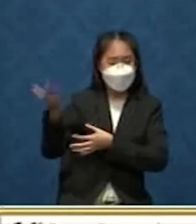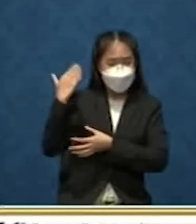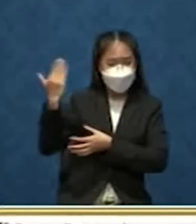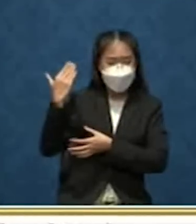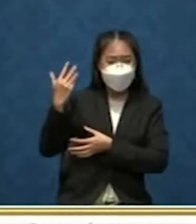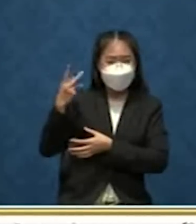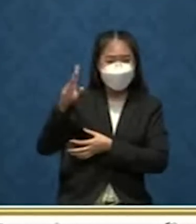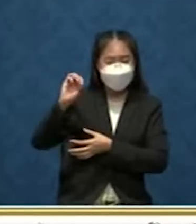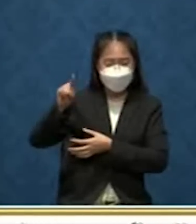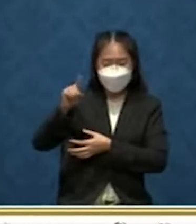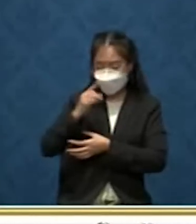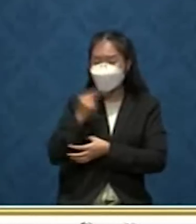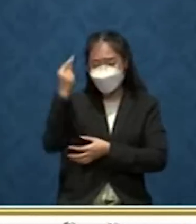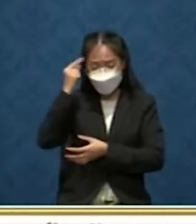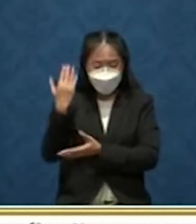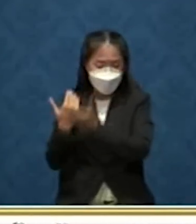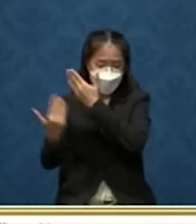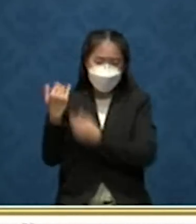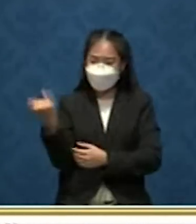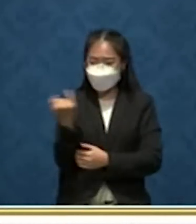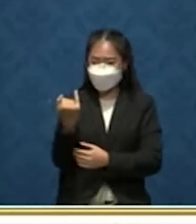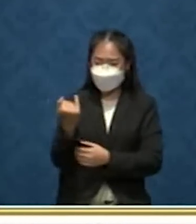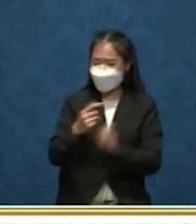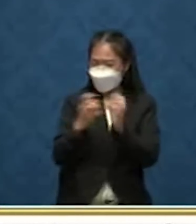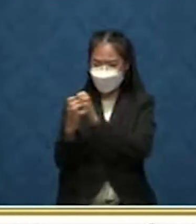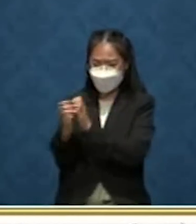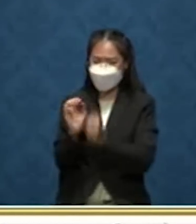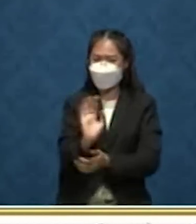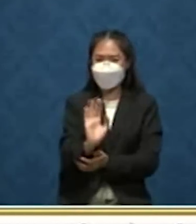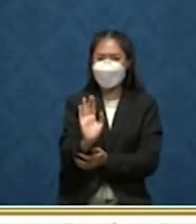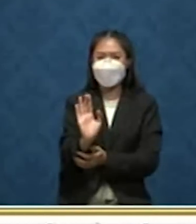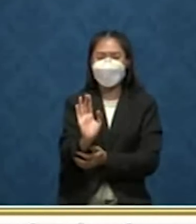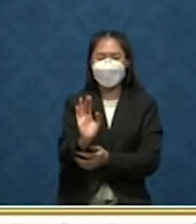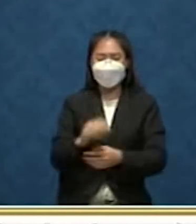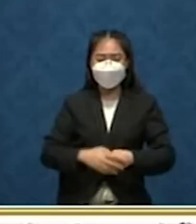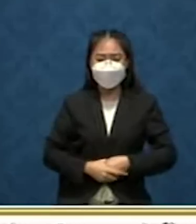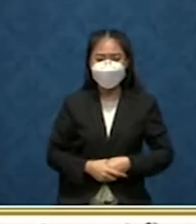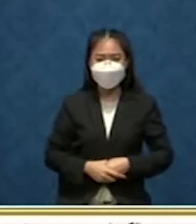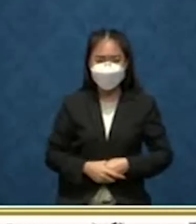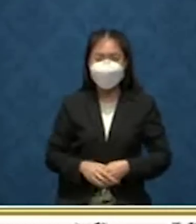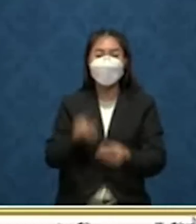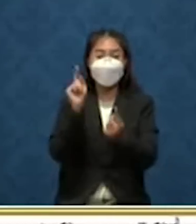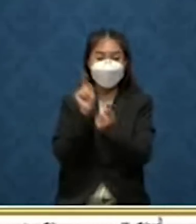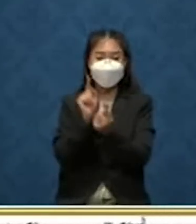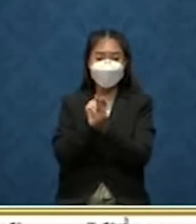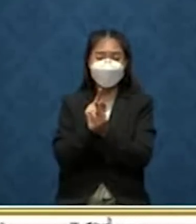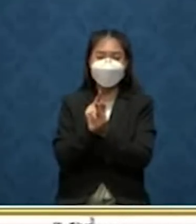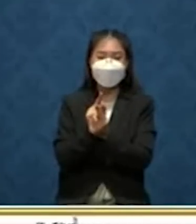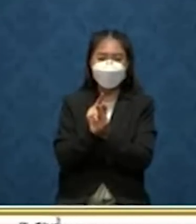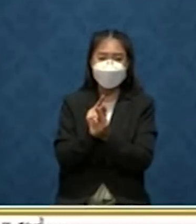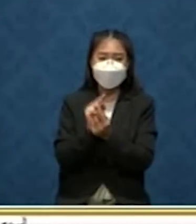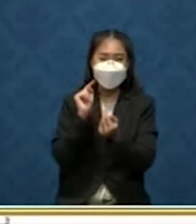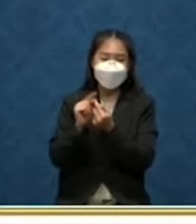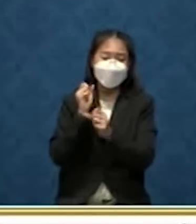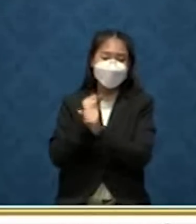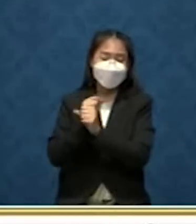คนดี ๆ เขาไม่ไปทำ ไปข้องแะ เกี่ยวของกัตู้หาวหครับการที่พบเส้นทางการเงินทเป็นธุริกิจ